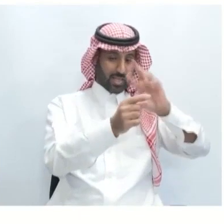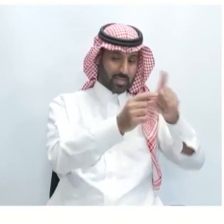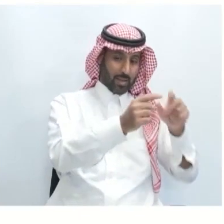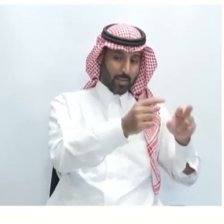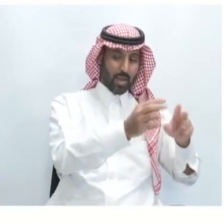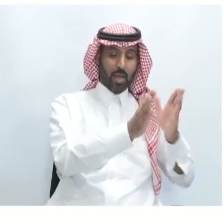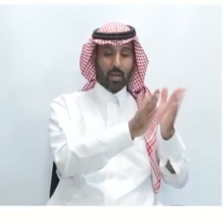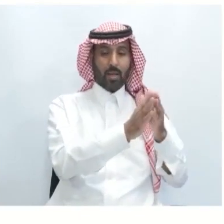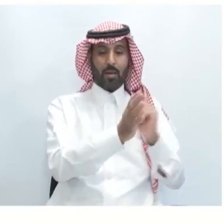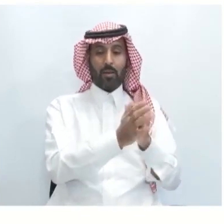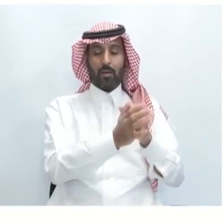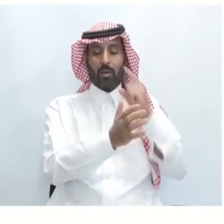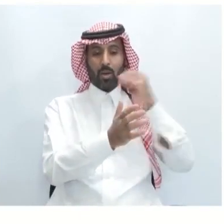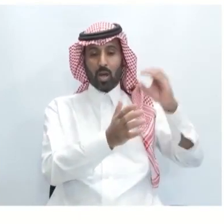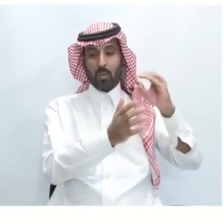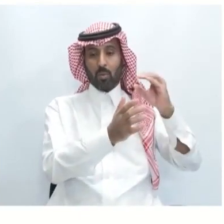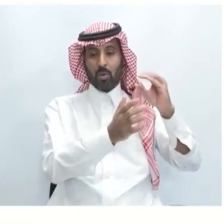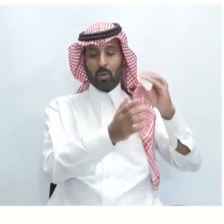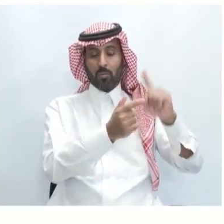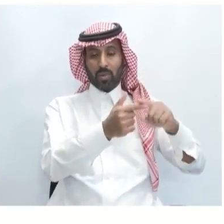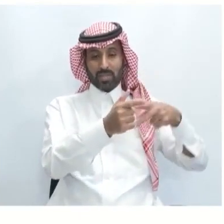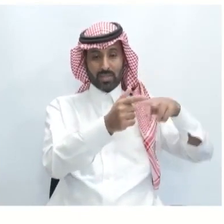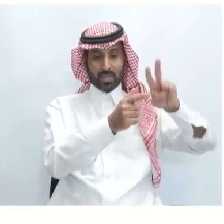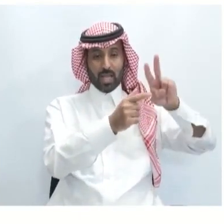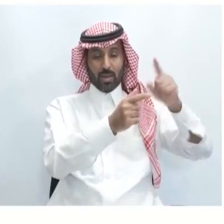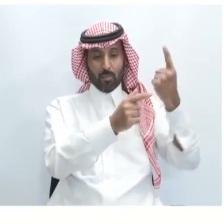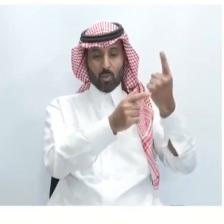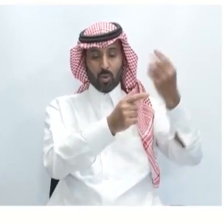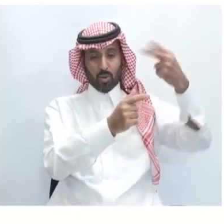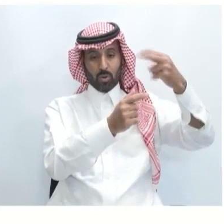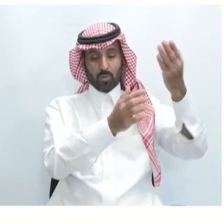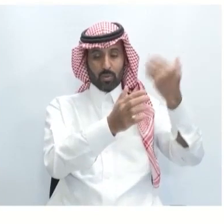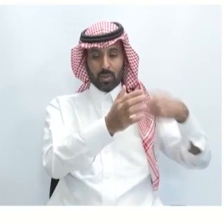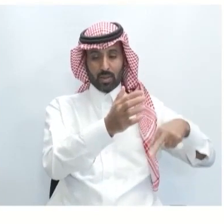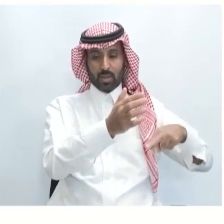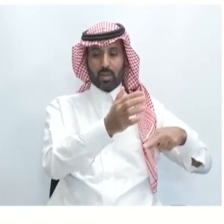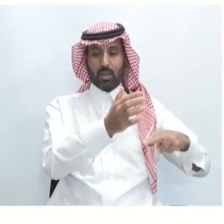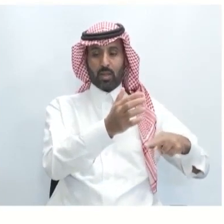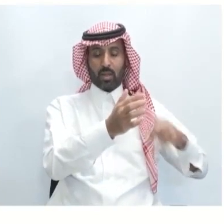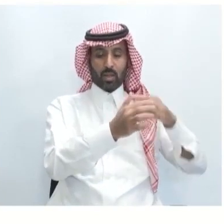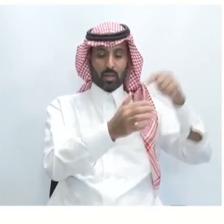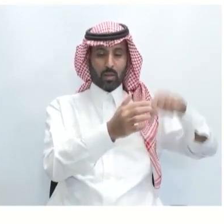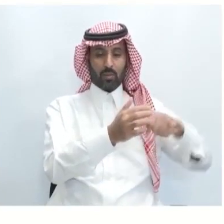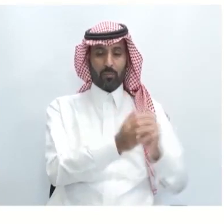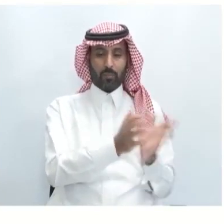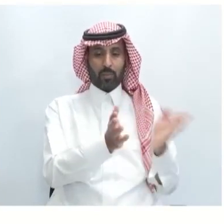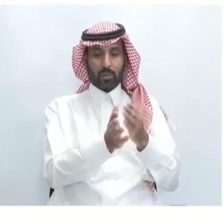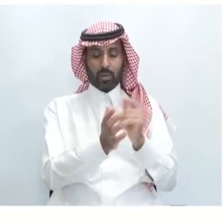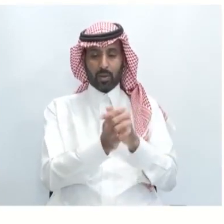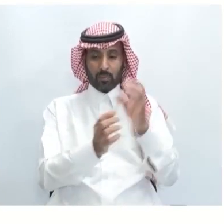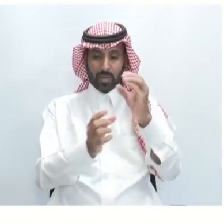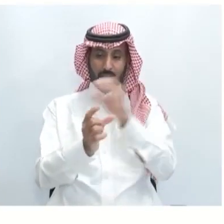سلسله جانبيه كربون مرتبط بيدرو وار وهنا مرتبط ب